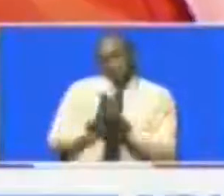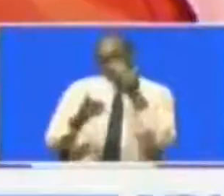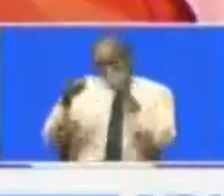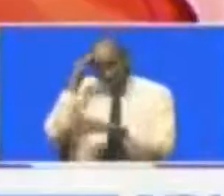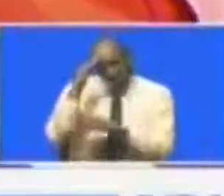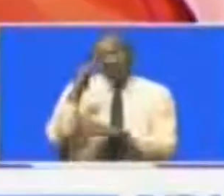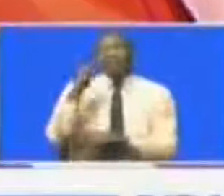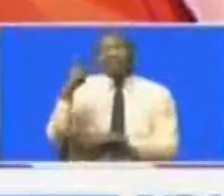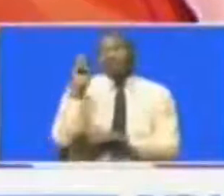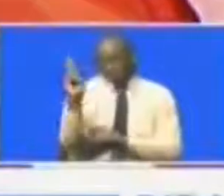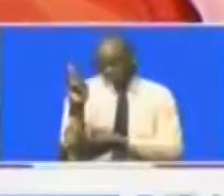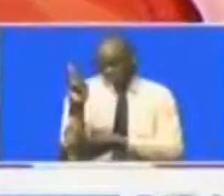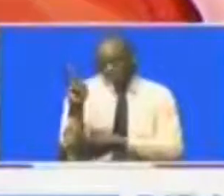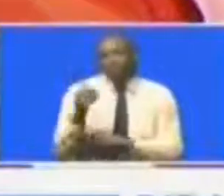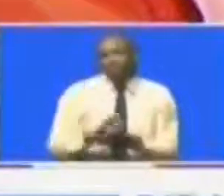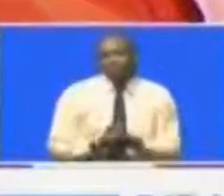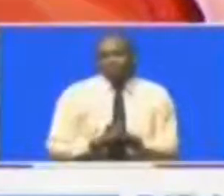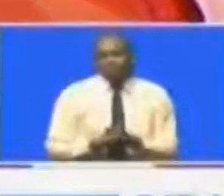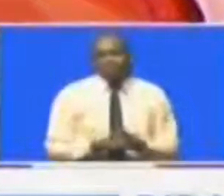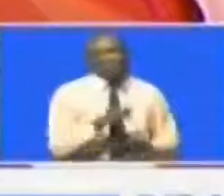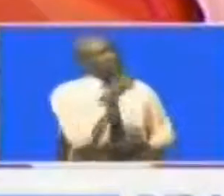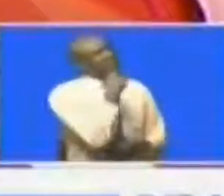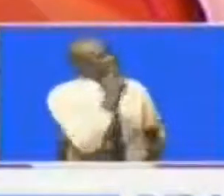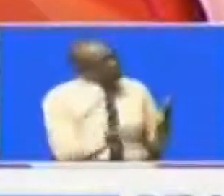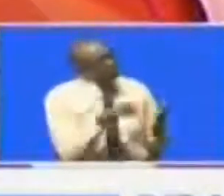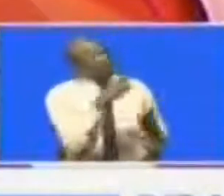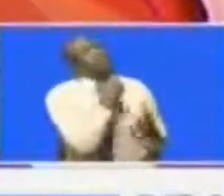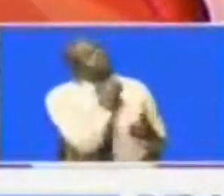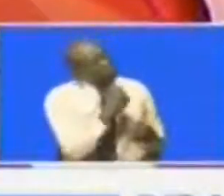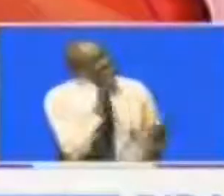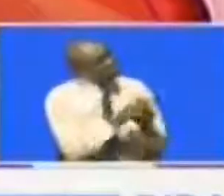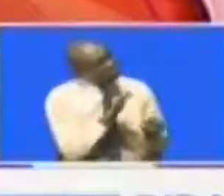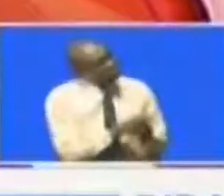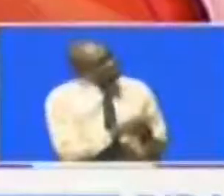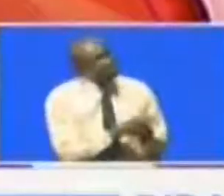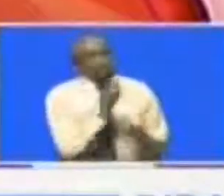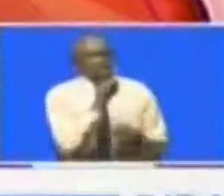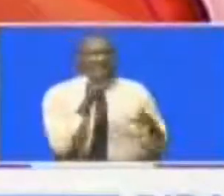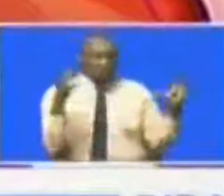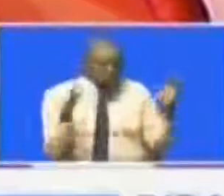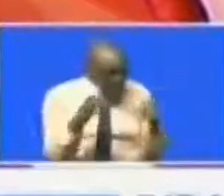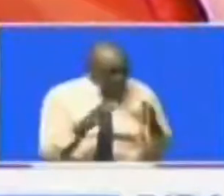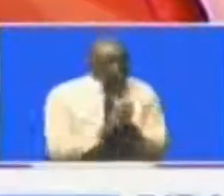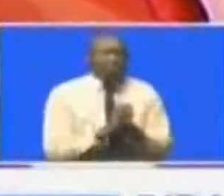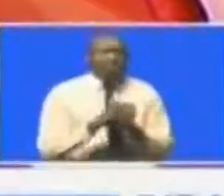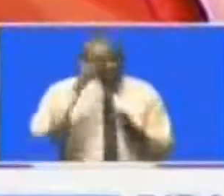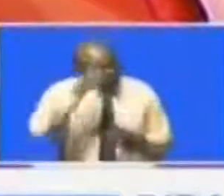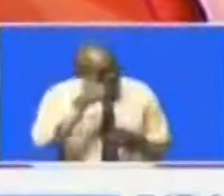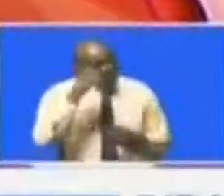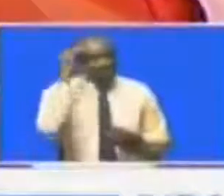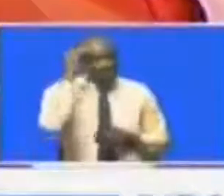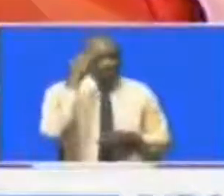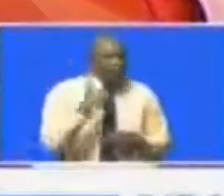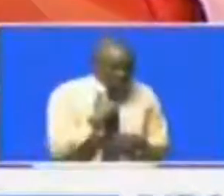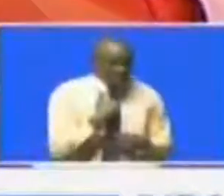cha Kenyatta. Naam. Amesema kwamba huwa mnataka sana kuona kuwa jamii watu wanaerevuka, watu wanasoma. Kwa hivyo